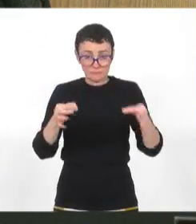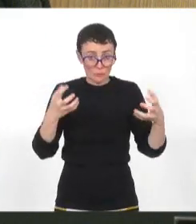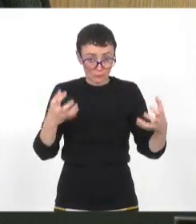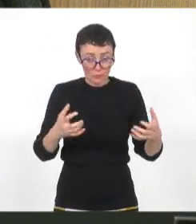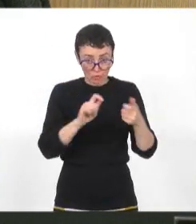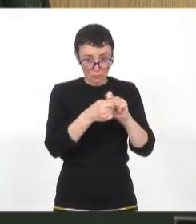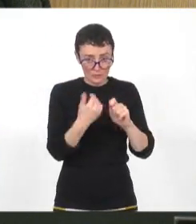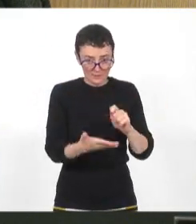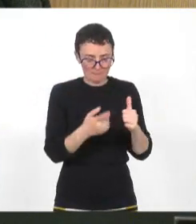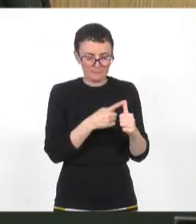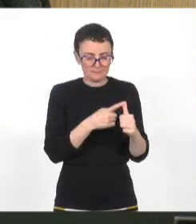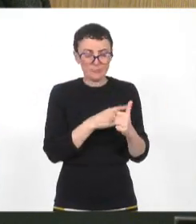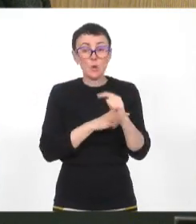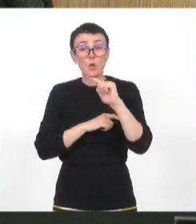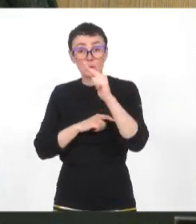entreprises.